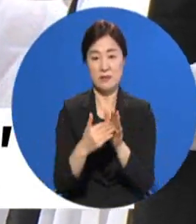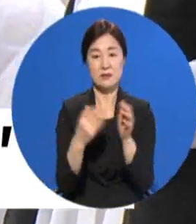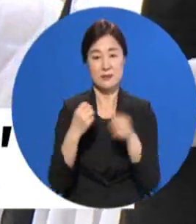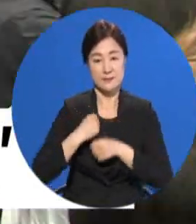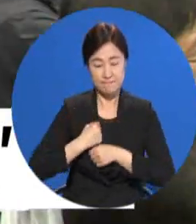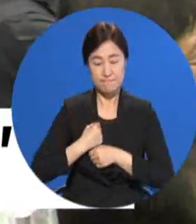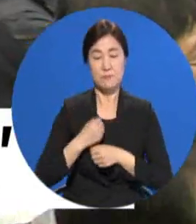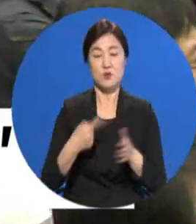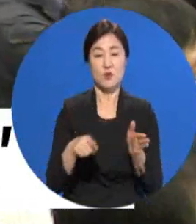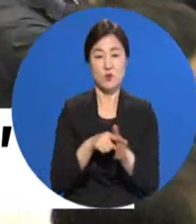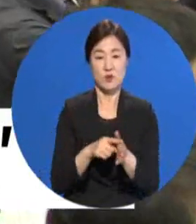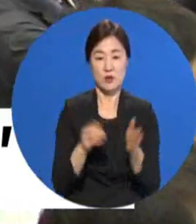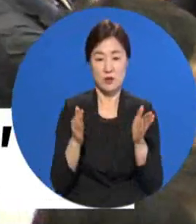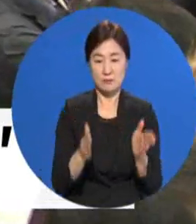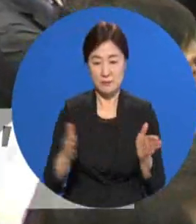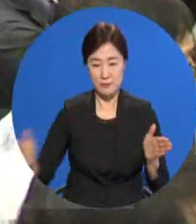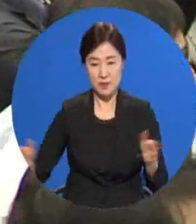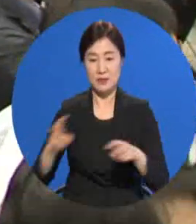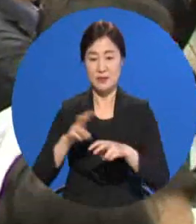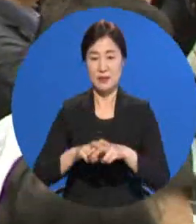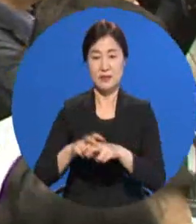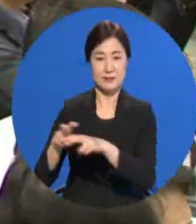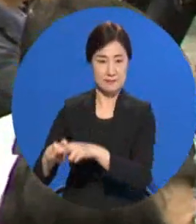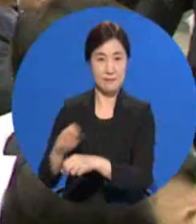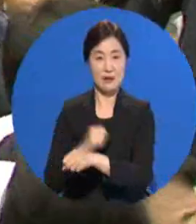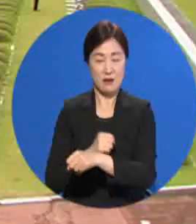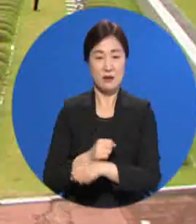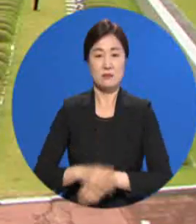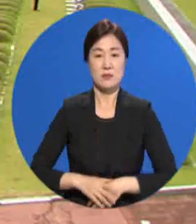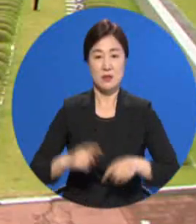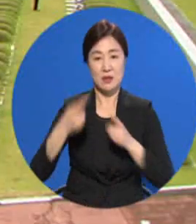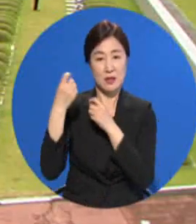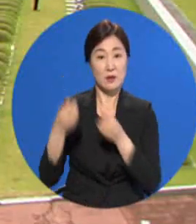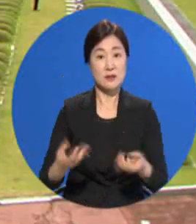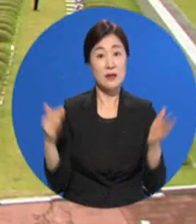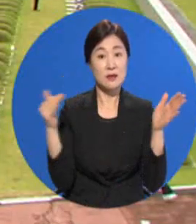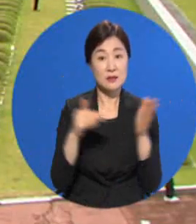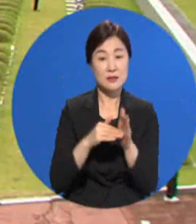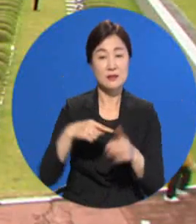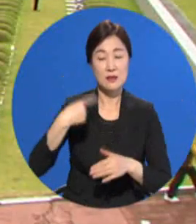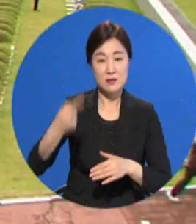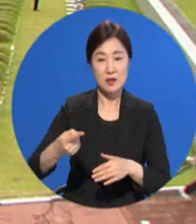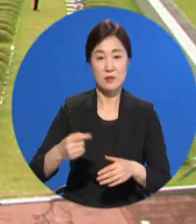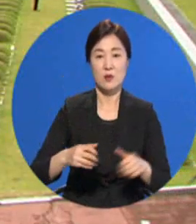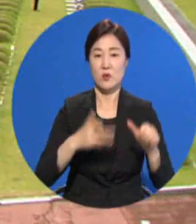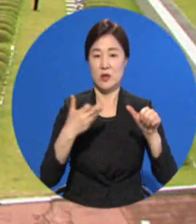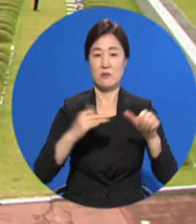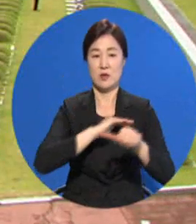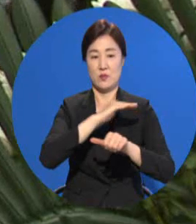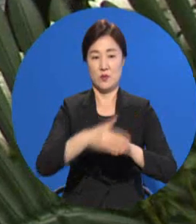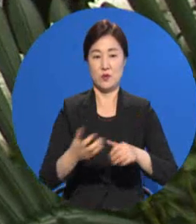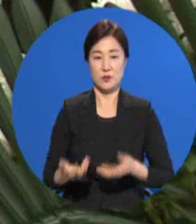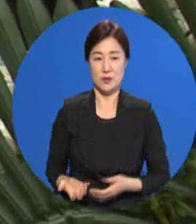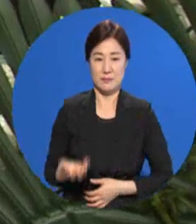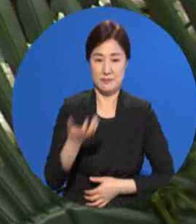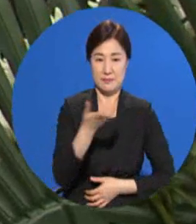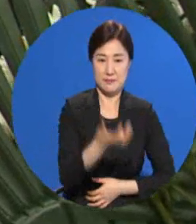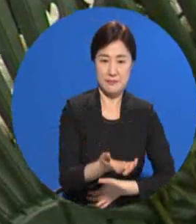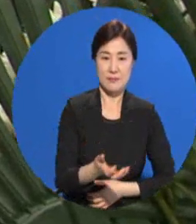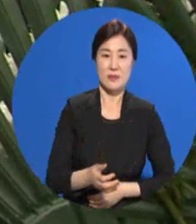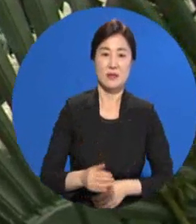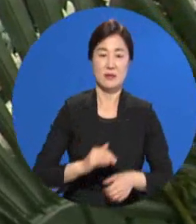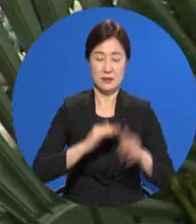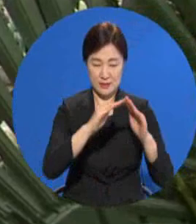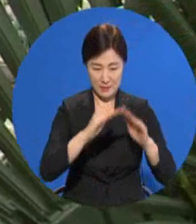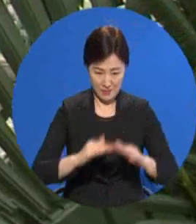충분한 거리를 두고 자리를 잡게 할 예정입니다. 기념식이 끝나고 나면 참석자들은 국립 5.18 묘지로 이동해 묘역을 돌며